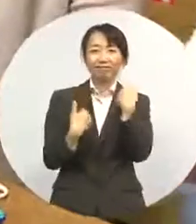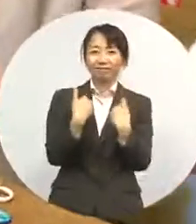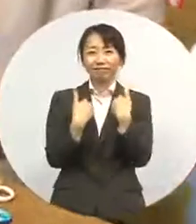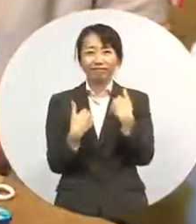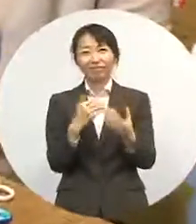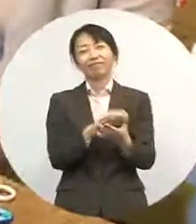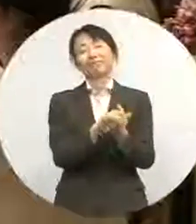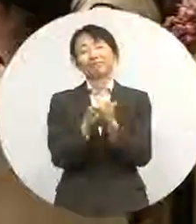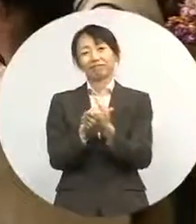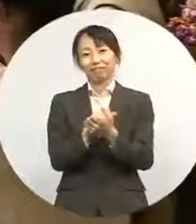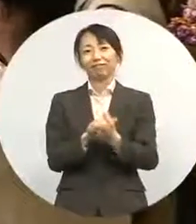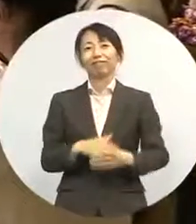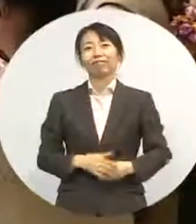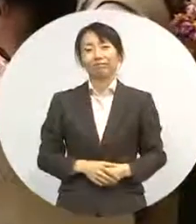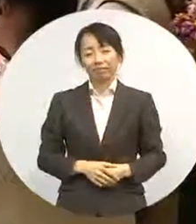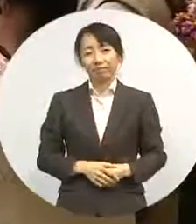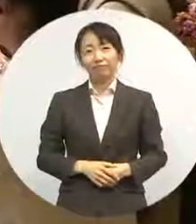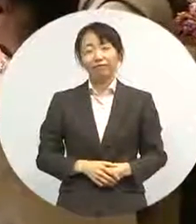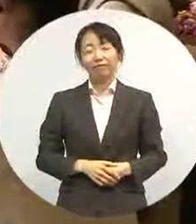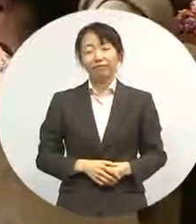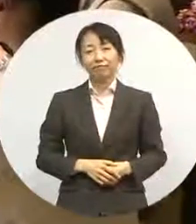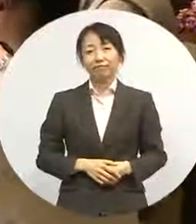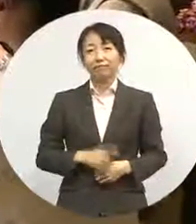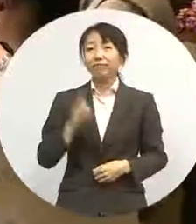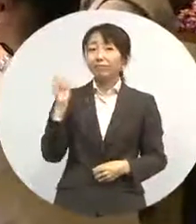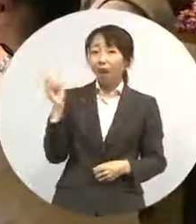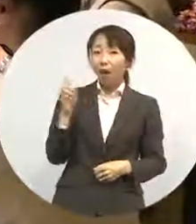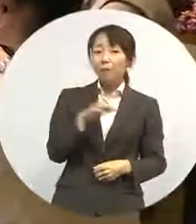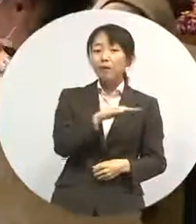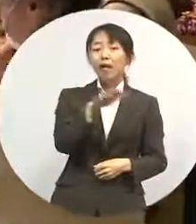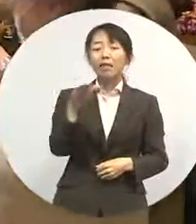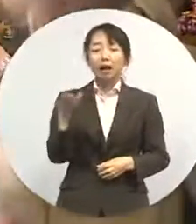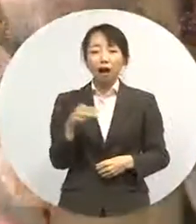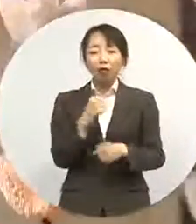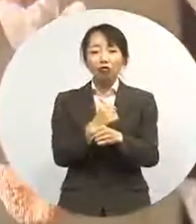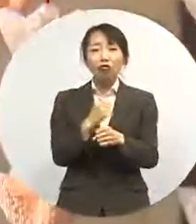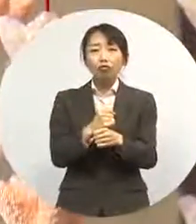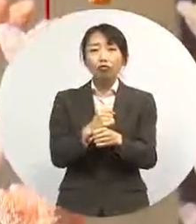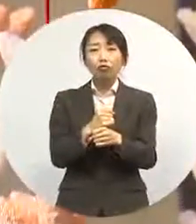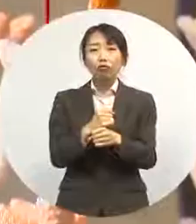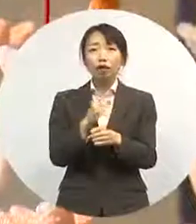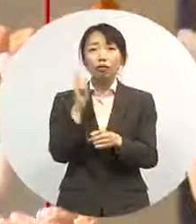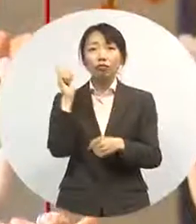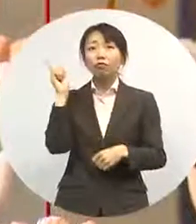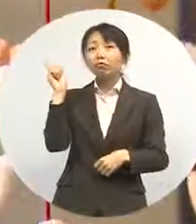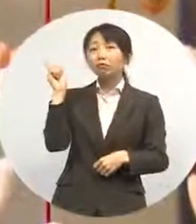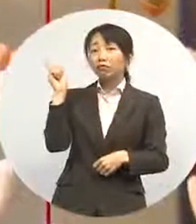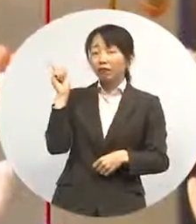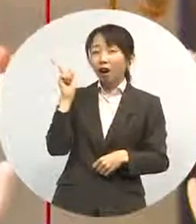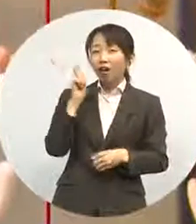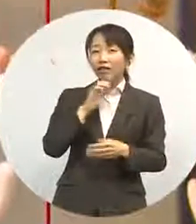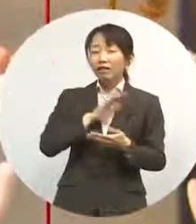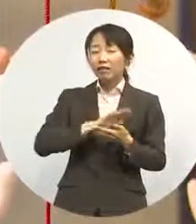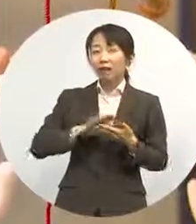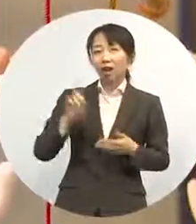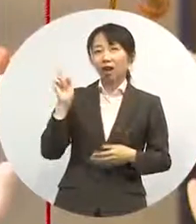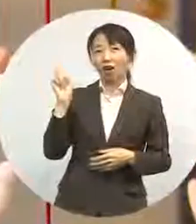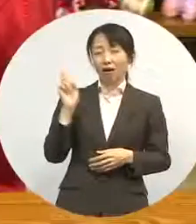みます。ちなみに皆さんが話しながら作っていたのはこんなに素敵な小物なんです